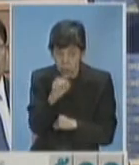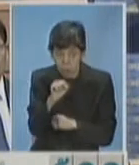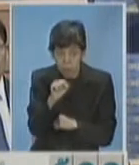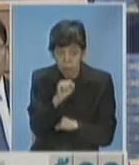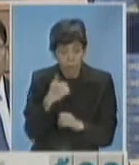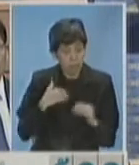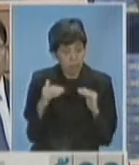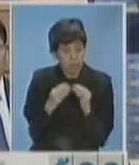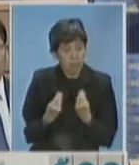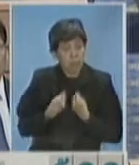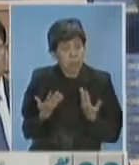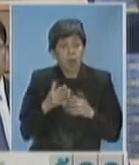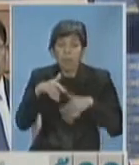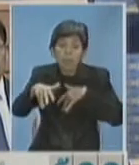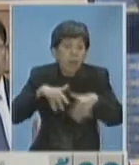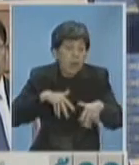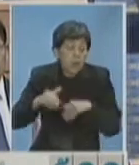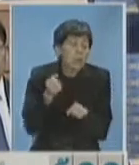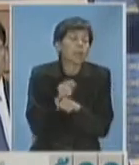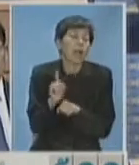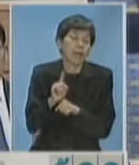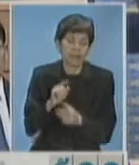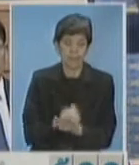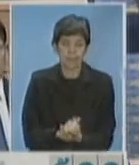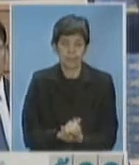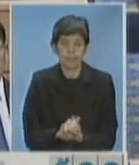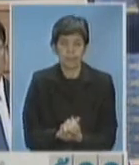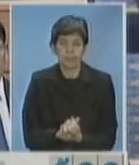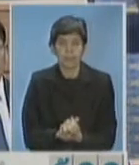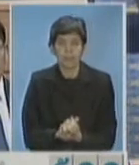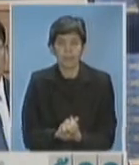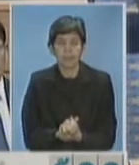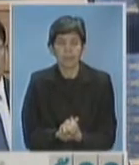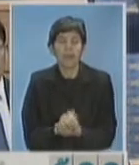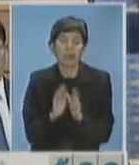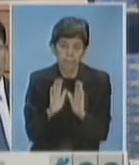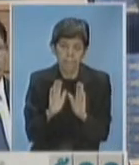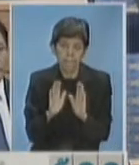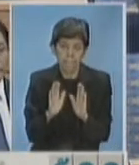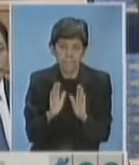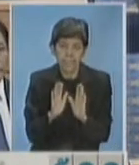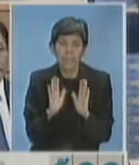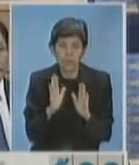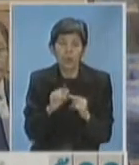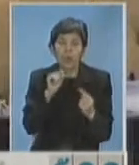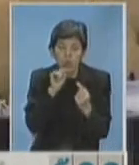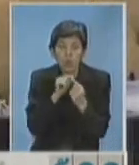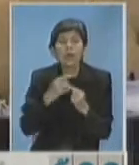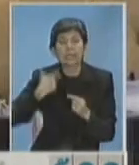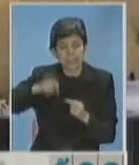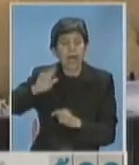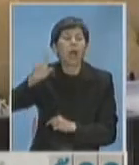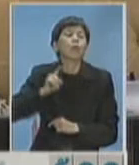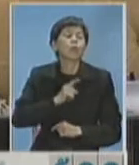ไม่ได้ความเป็นธรรมขนาดนี้แล้วพี่น้องประชาชนจะขนาดไหนท่านประธานที่เคารพครับ ท่านวัชระเอาไว้ให้เป็นกระบวนการยุติ